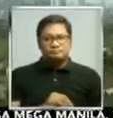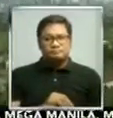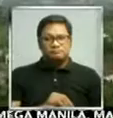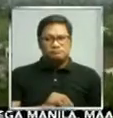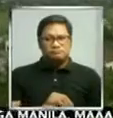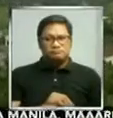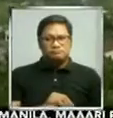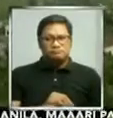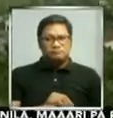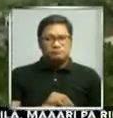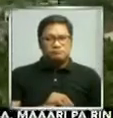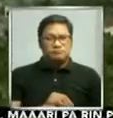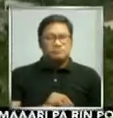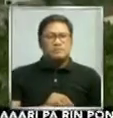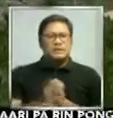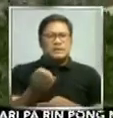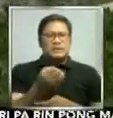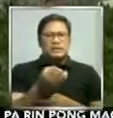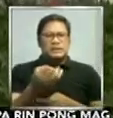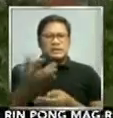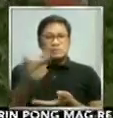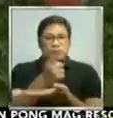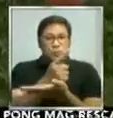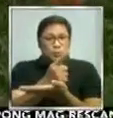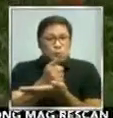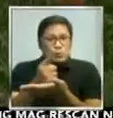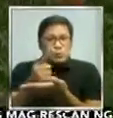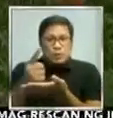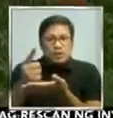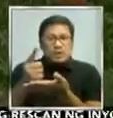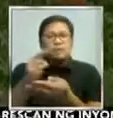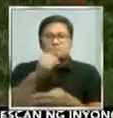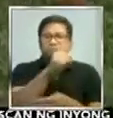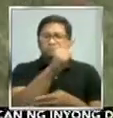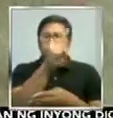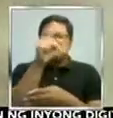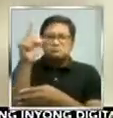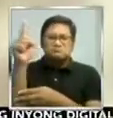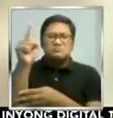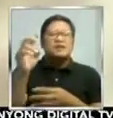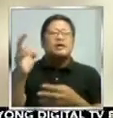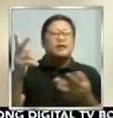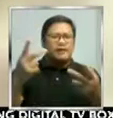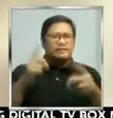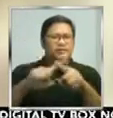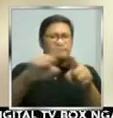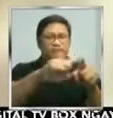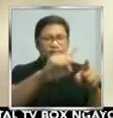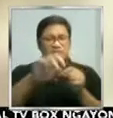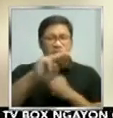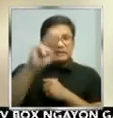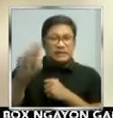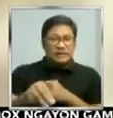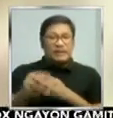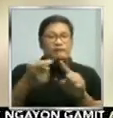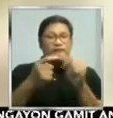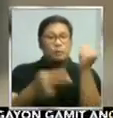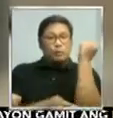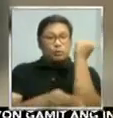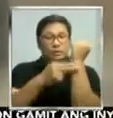Ilang linggo na raw ganito kaaliwalas ang kalangitan at ang bahagi ng Kalakhang, Maynila. Mula sa isang hotel and resort sa Antipolo